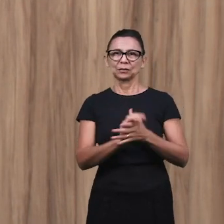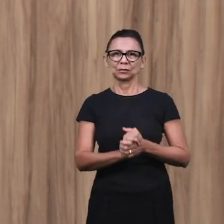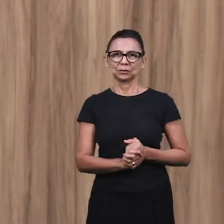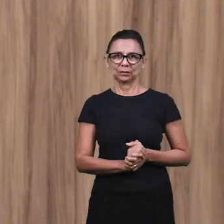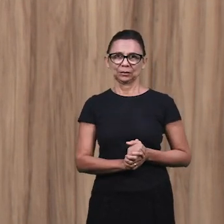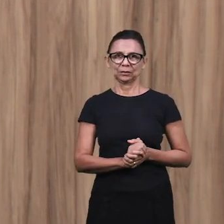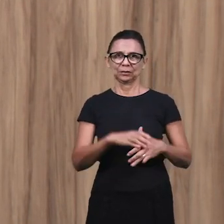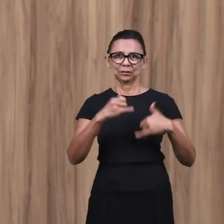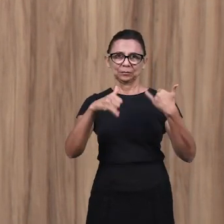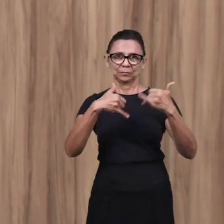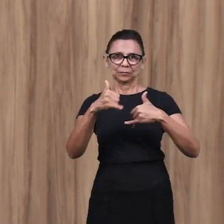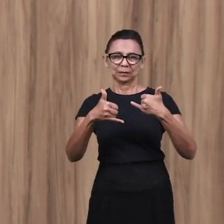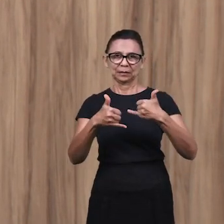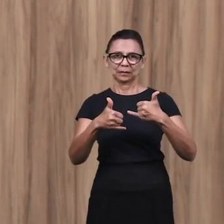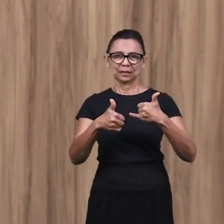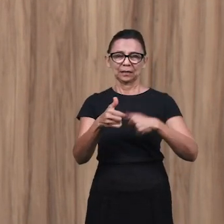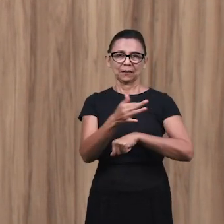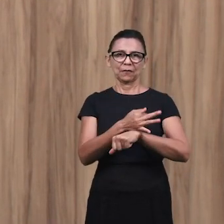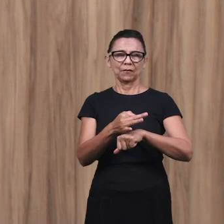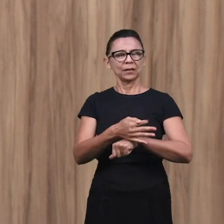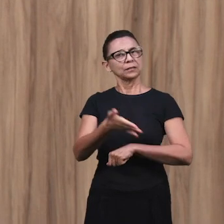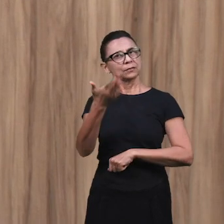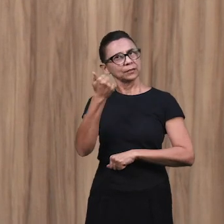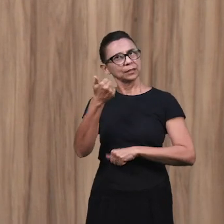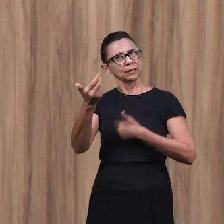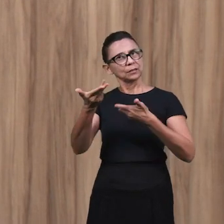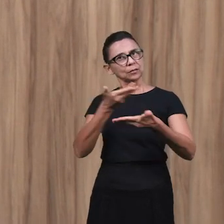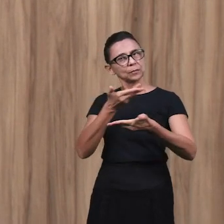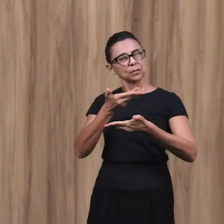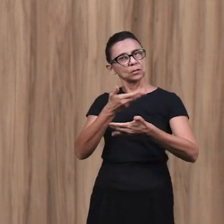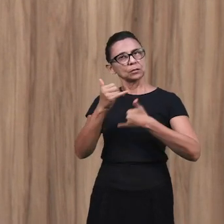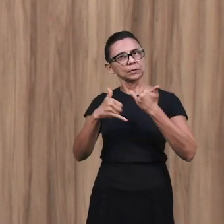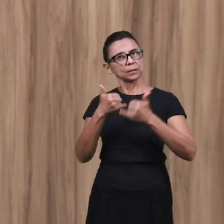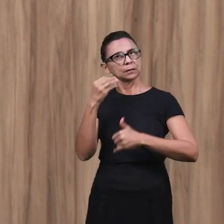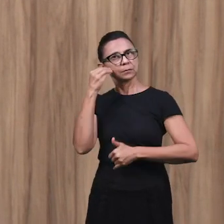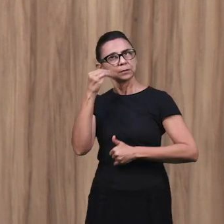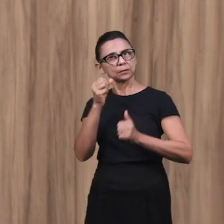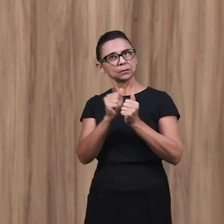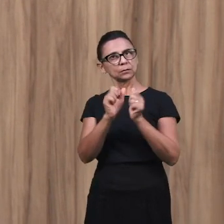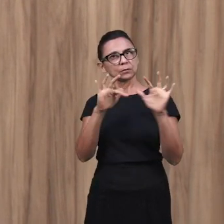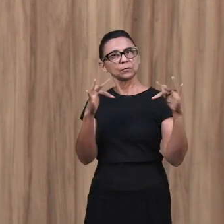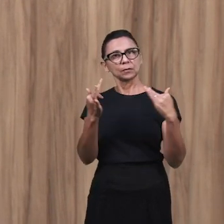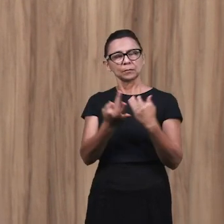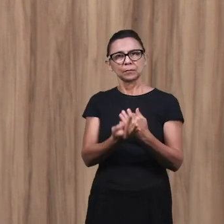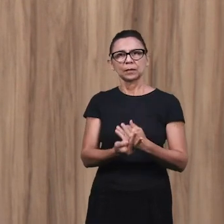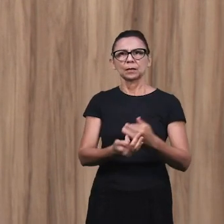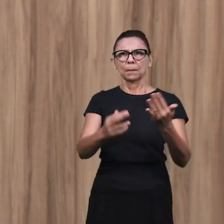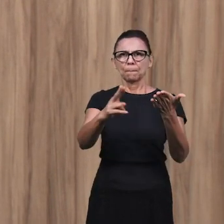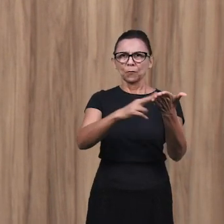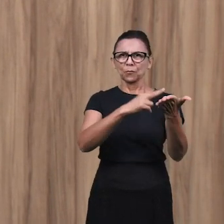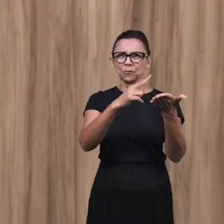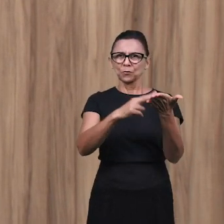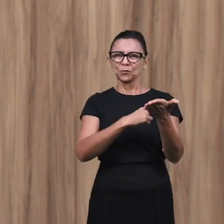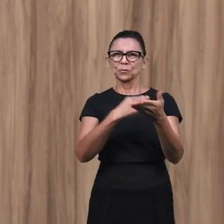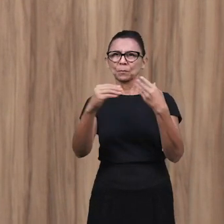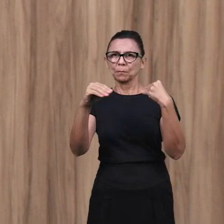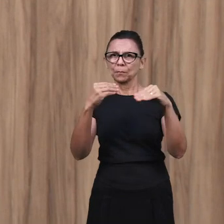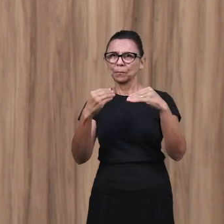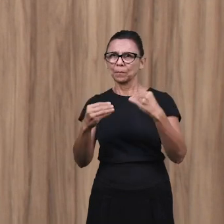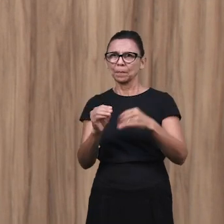vacances. Partagez avec nous les jeux, expériences en famille. Envoyez un message vers l'email